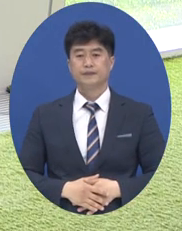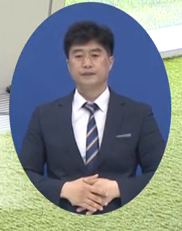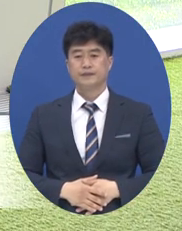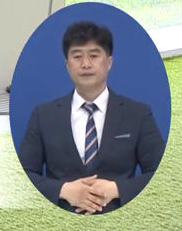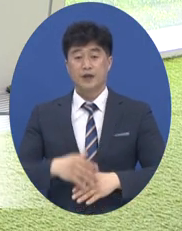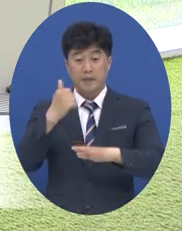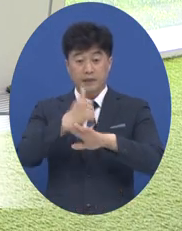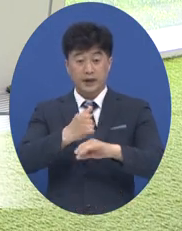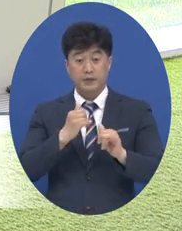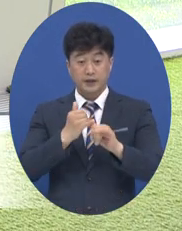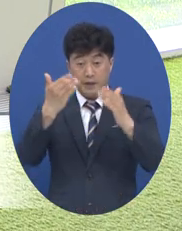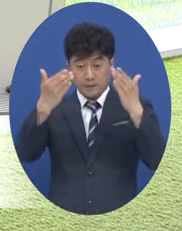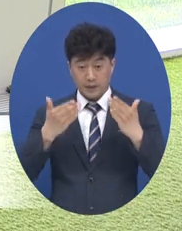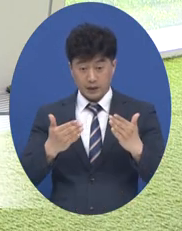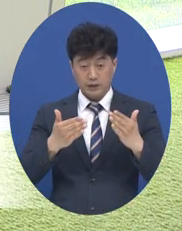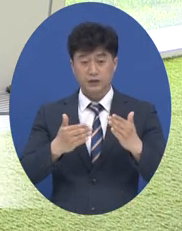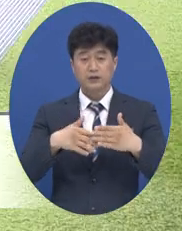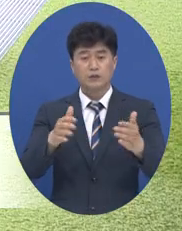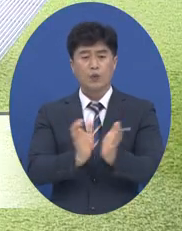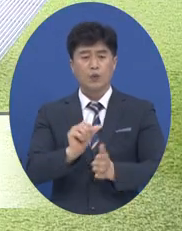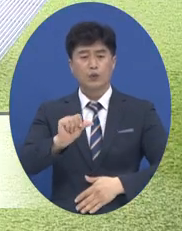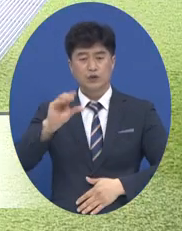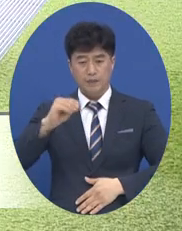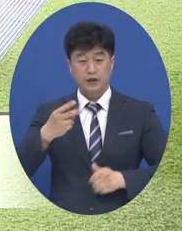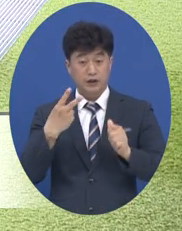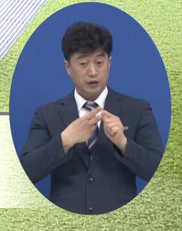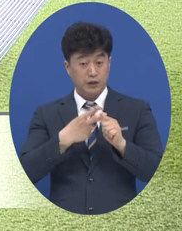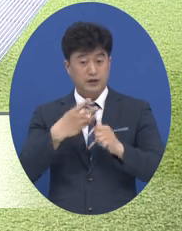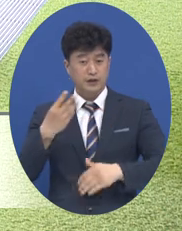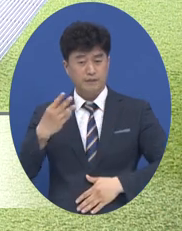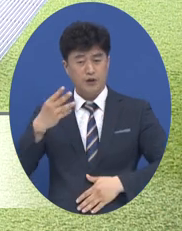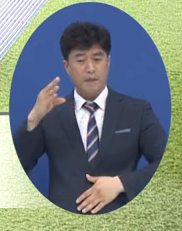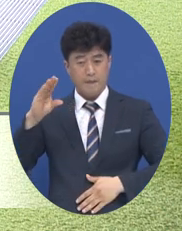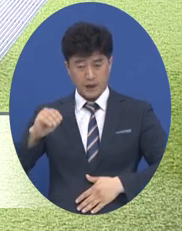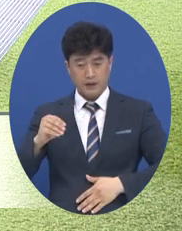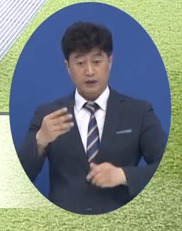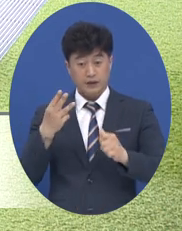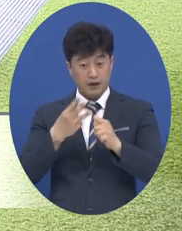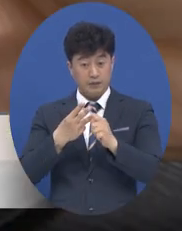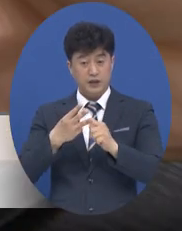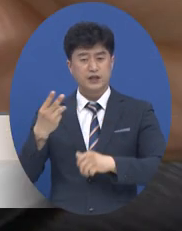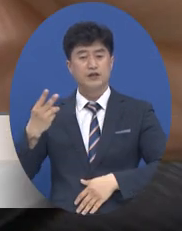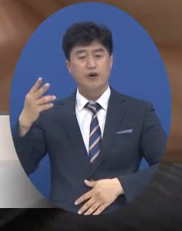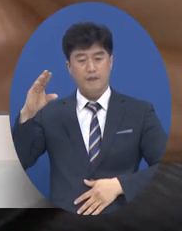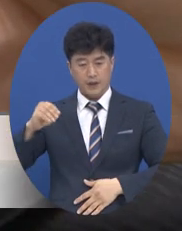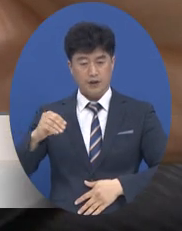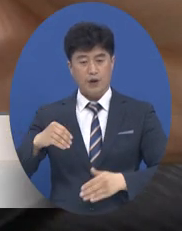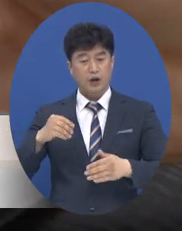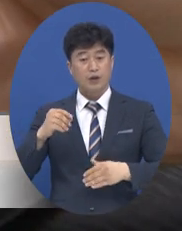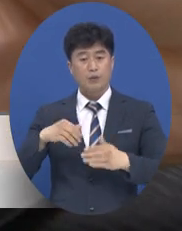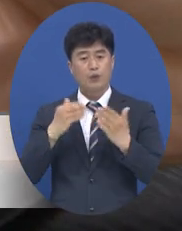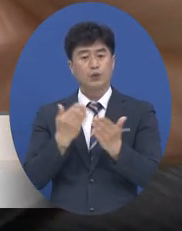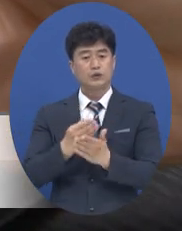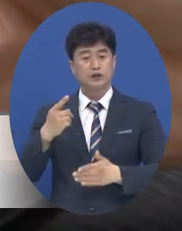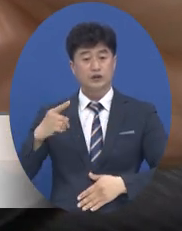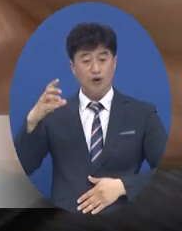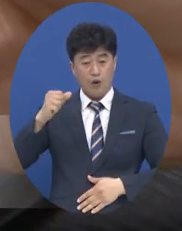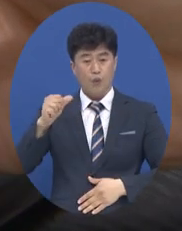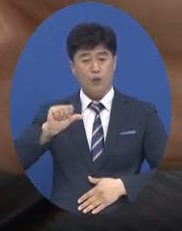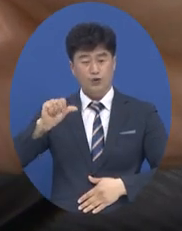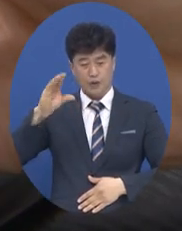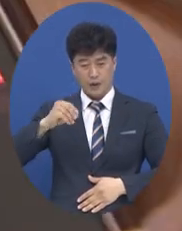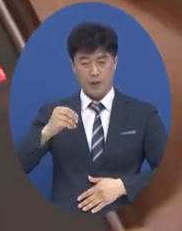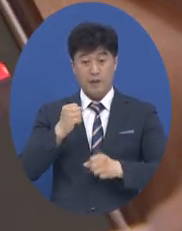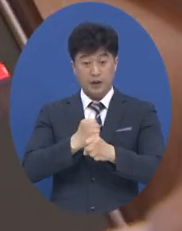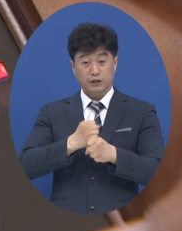최종 우승한 팀은 5000만 원 2위 팀은 3000만원 4 미팅은 2천 원 등 총 1억 5000만원 의 개발 지원금을